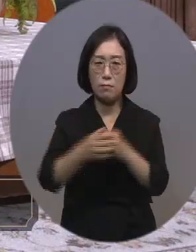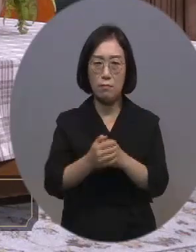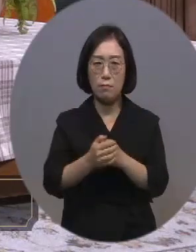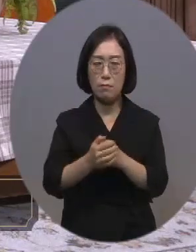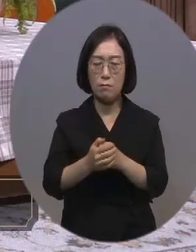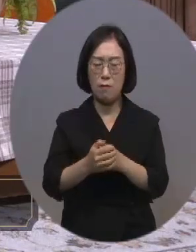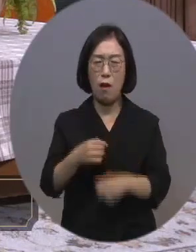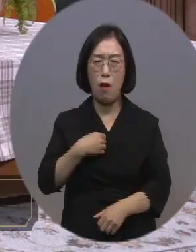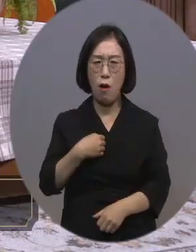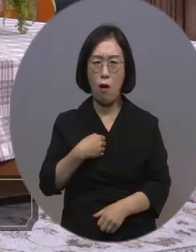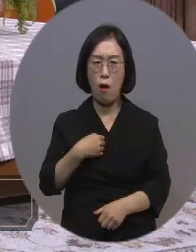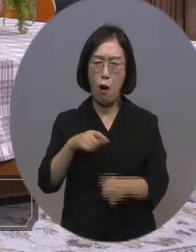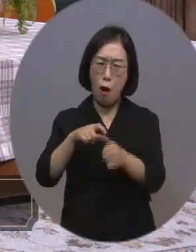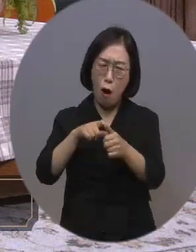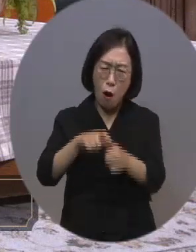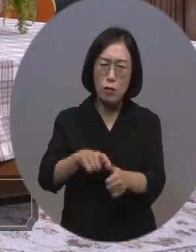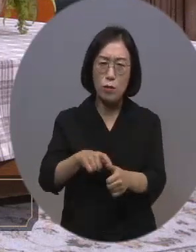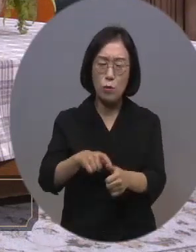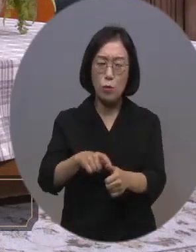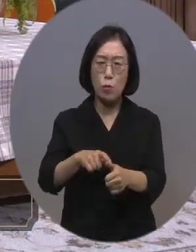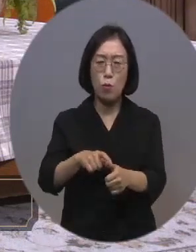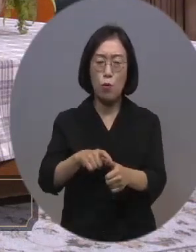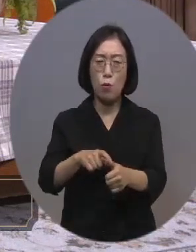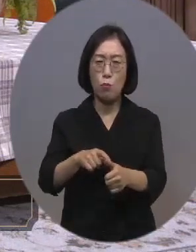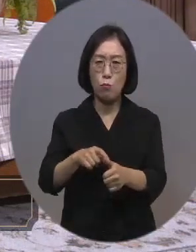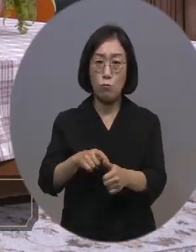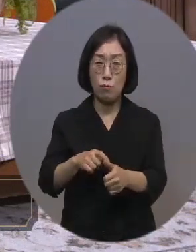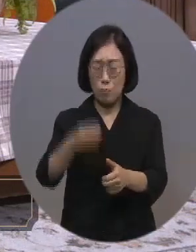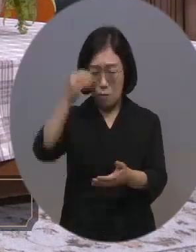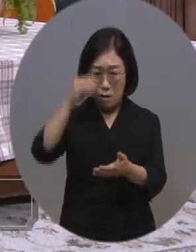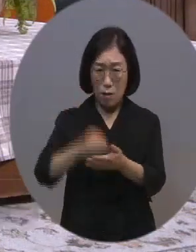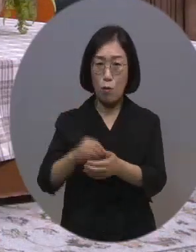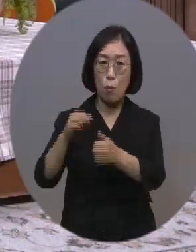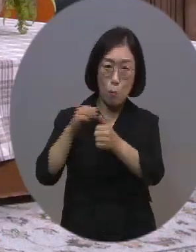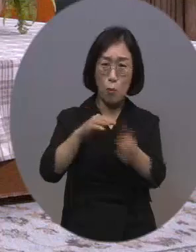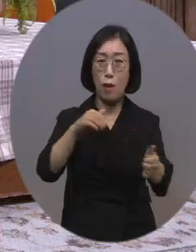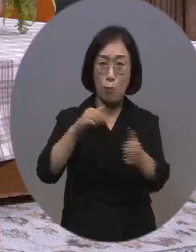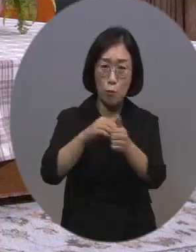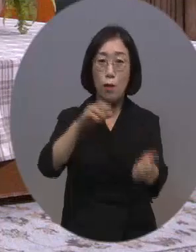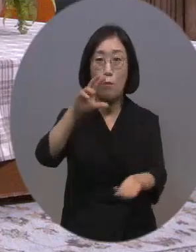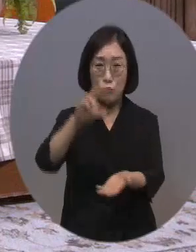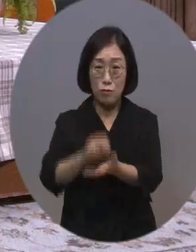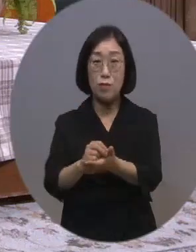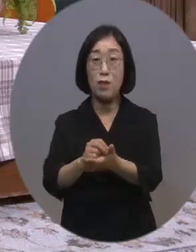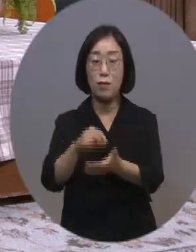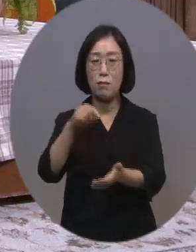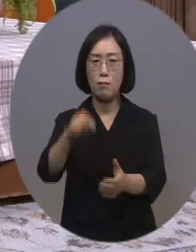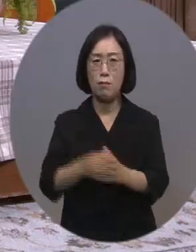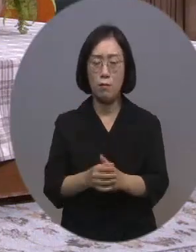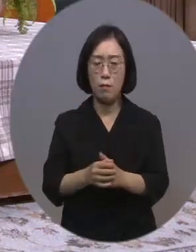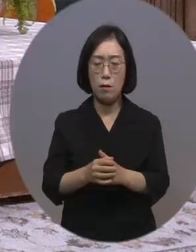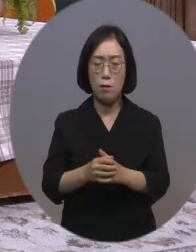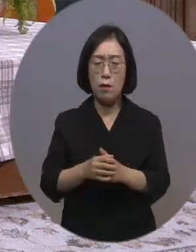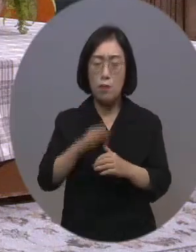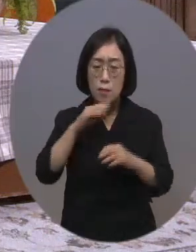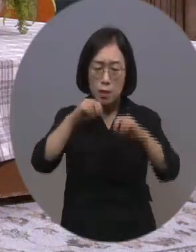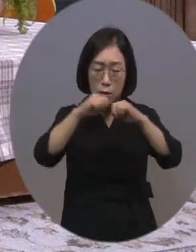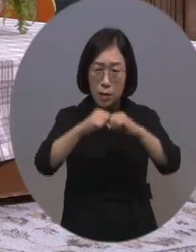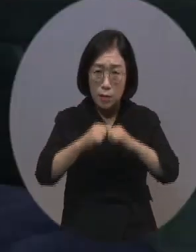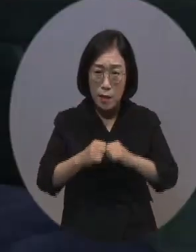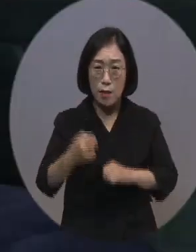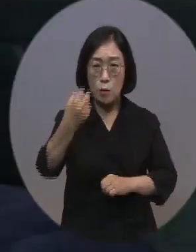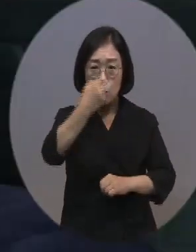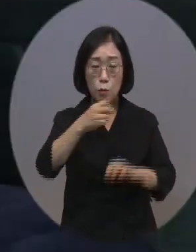알면서도 사실 접하기가 어려운 정보들이 많았거든요. 조사를 통해서 본 북한 인권 상황 어느